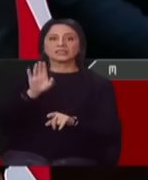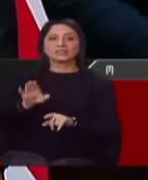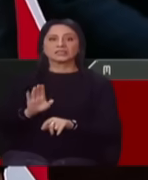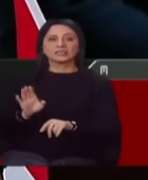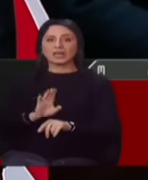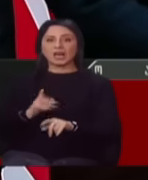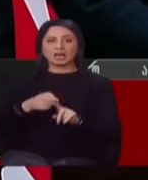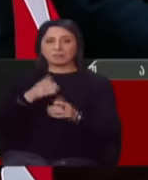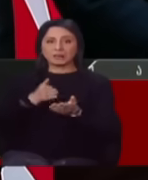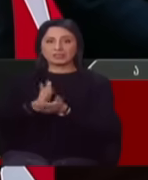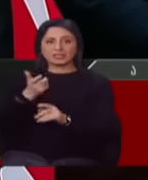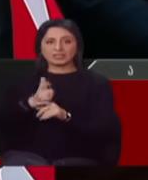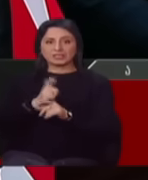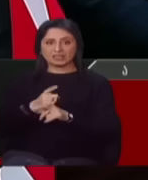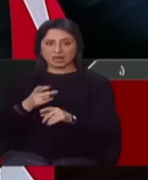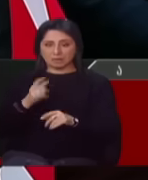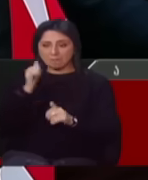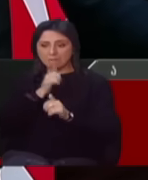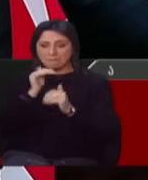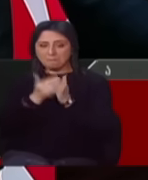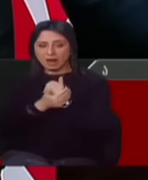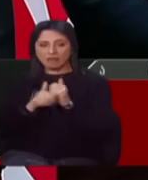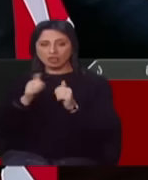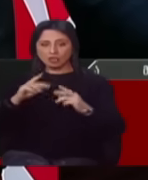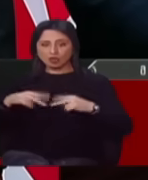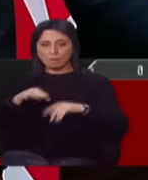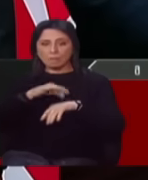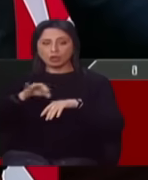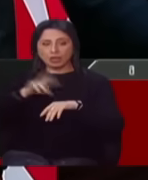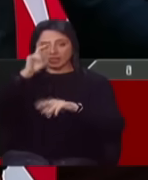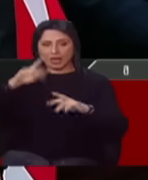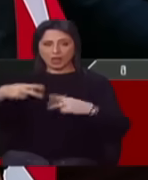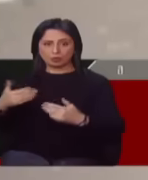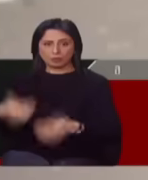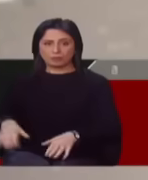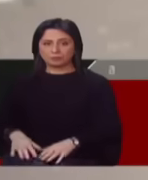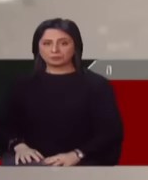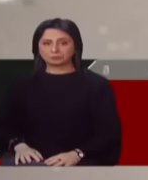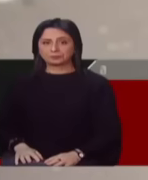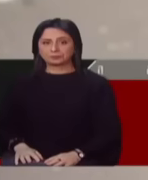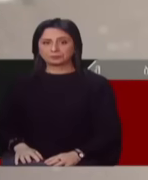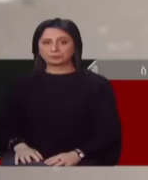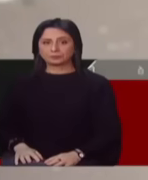არა ომახიანად, არამედ ძალიან მალვით, ფარულად, როგორც გადაიქცნენ მოძალადე ხელისუფლებად.